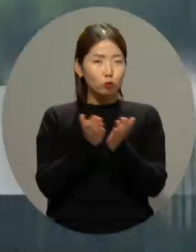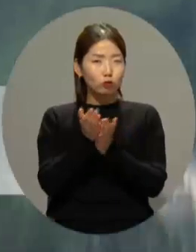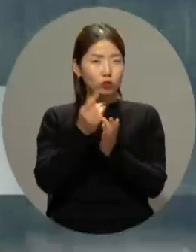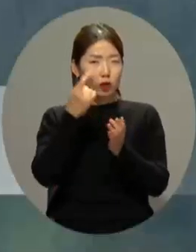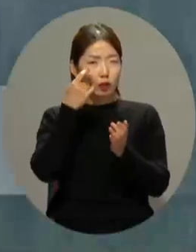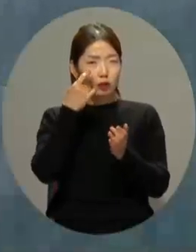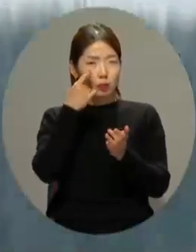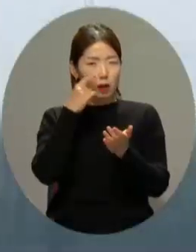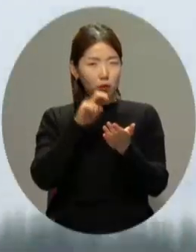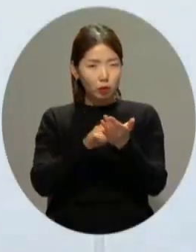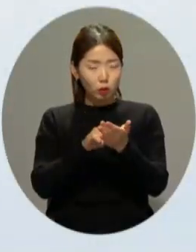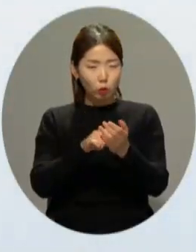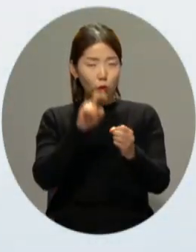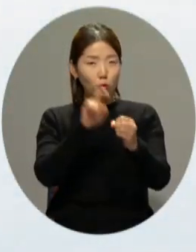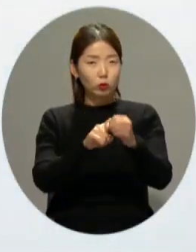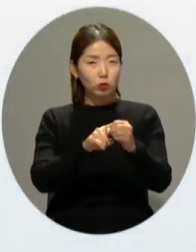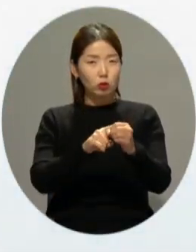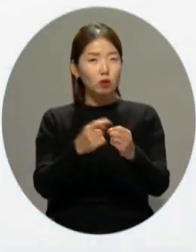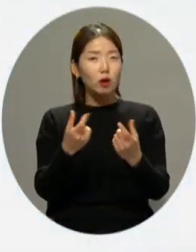군산이 목표인 것 아니냐는 분석이 나오고 있습니다